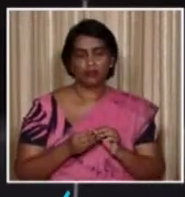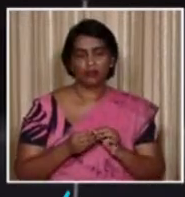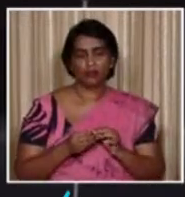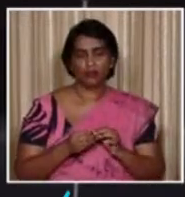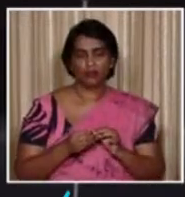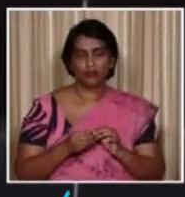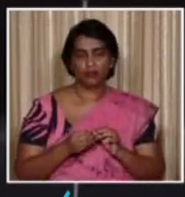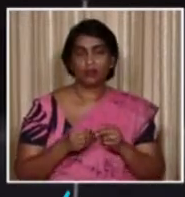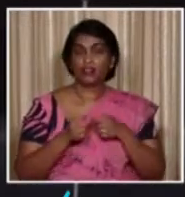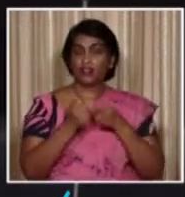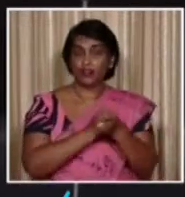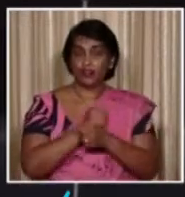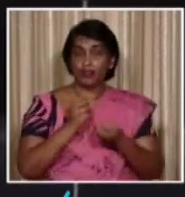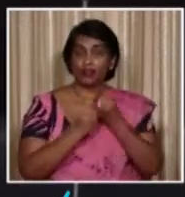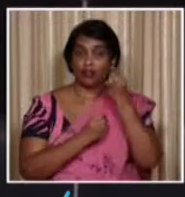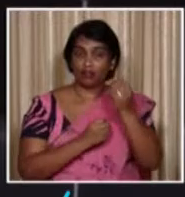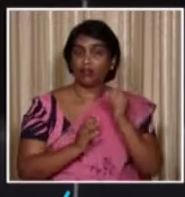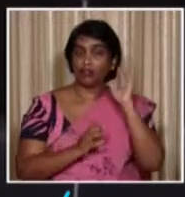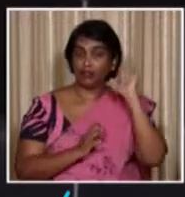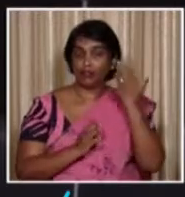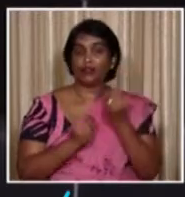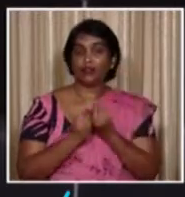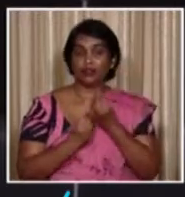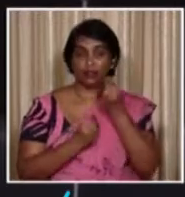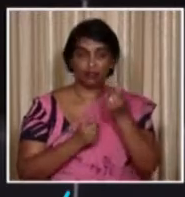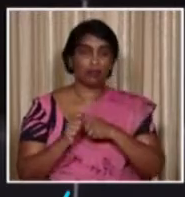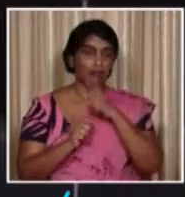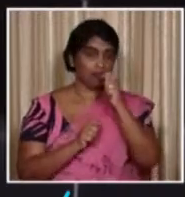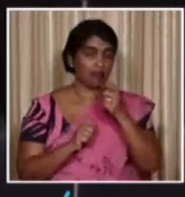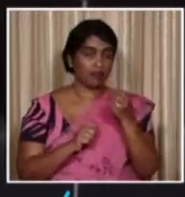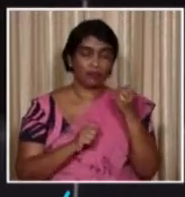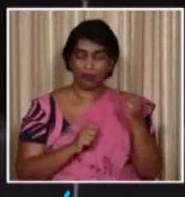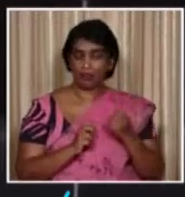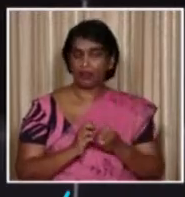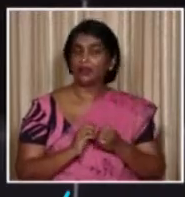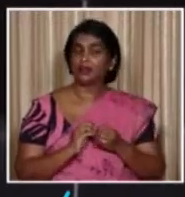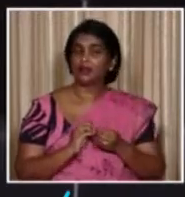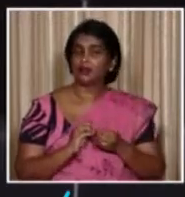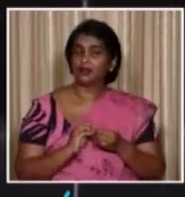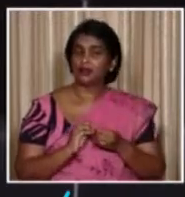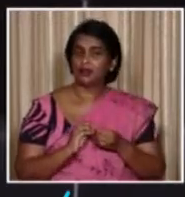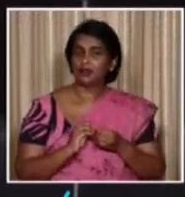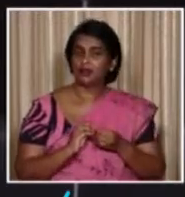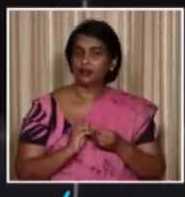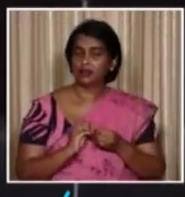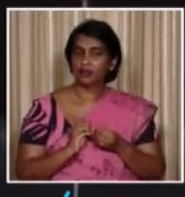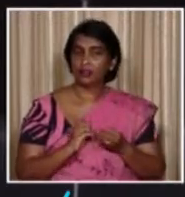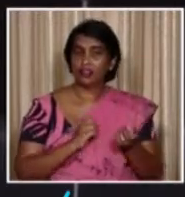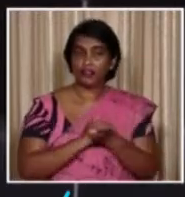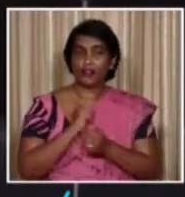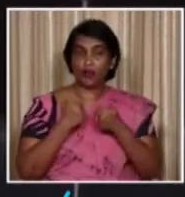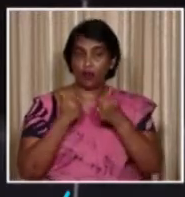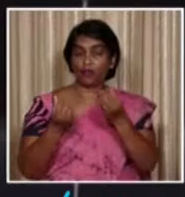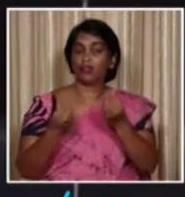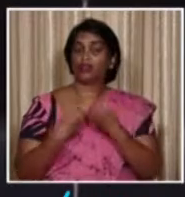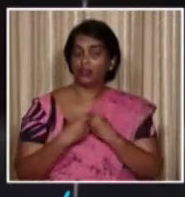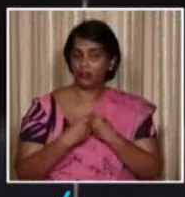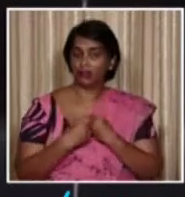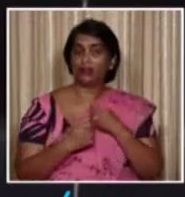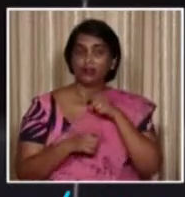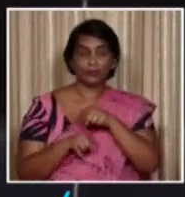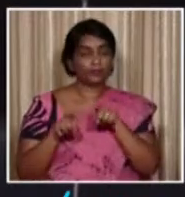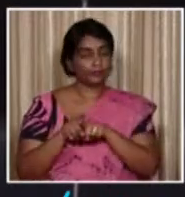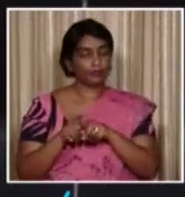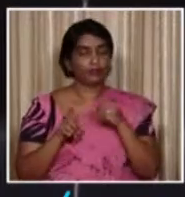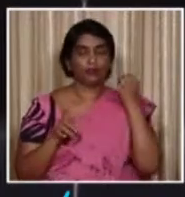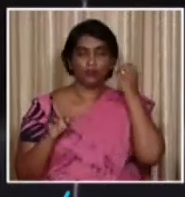ගොවි ජනතාවට ලබා දෙන්න තියෙන විශේෂ ගෙවීම් රාශියක් තියෙනවා. අපිට හොඳ අස්වන්නක් ලබා දුන්නා. ඉතින් ඒව